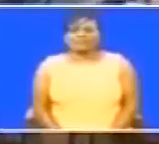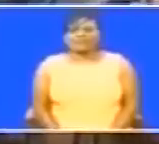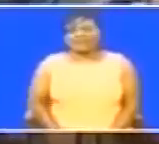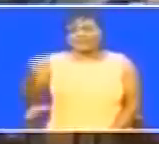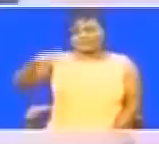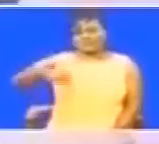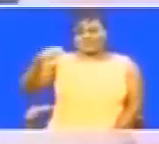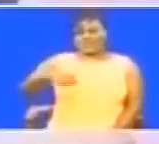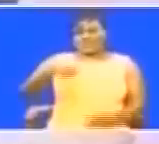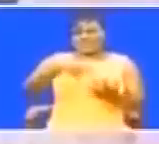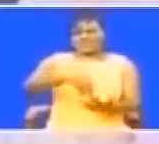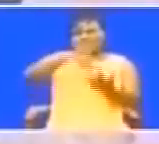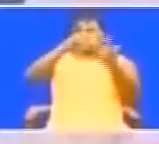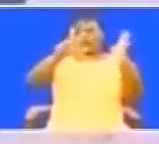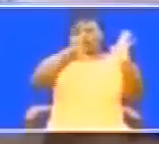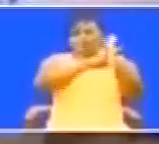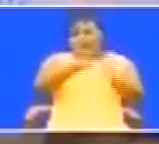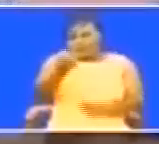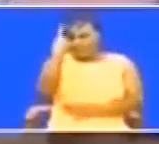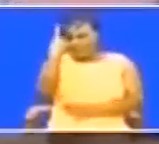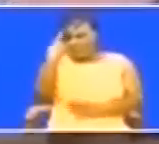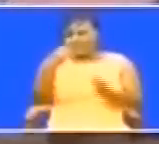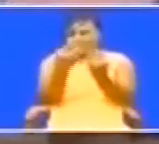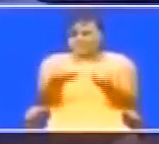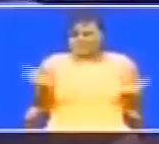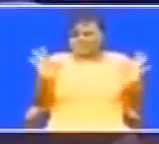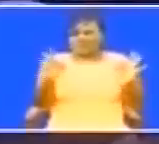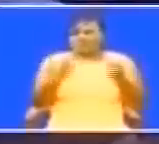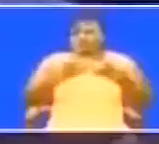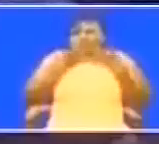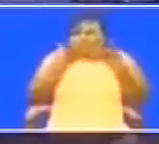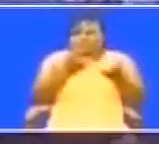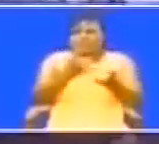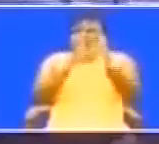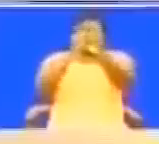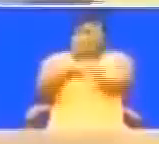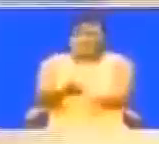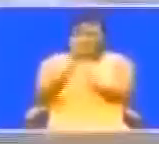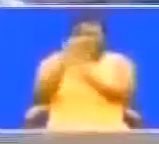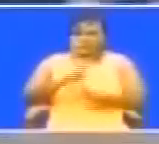Na hii leo kwenye makala ya leo sheria tunajadili uhuru wa kujieleza na vyombo vya habari kwa ujumla.